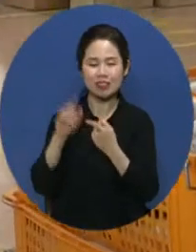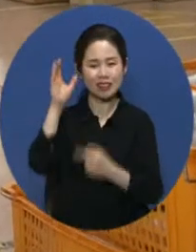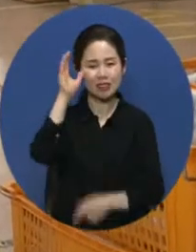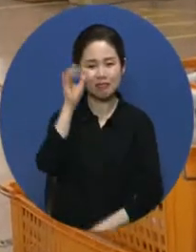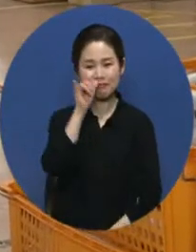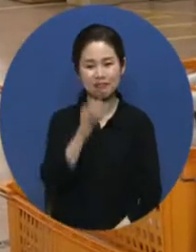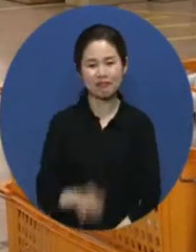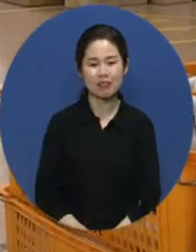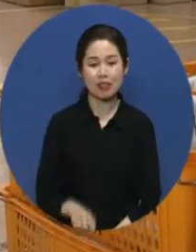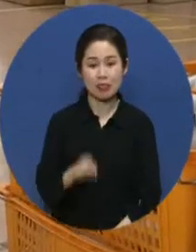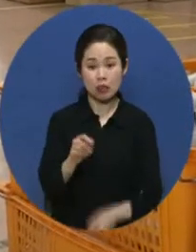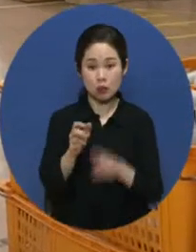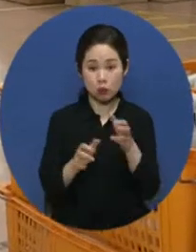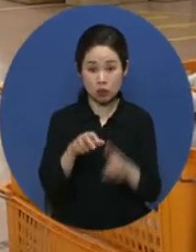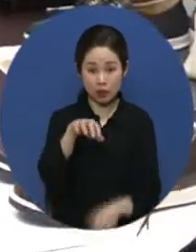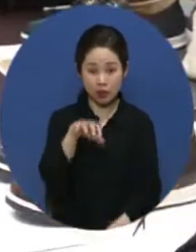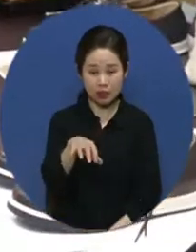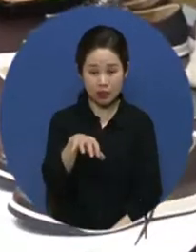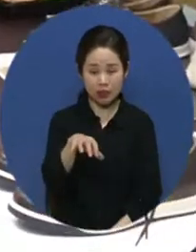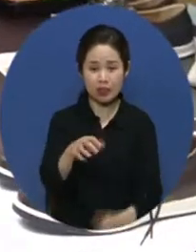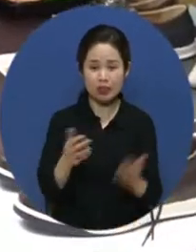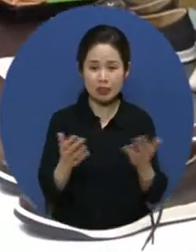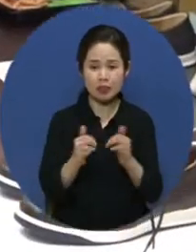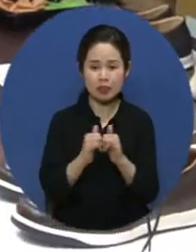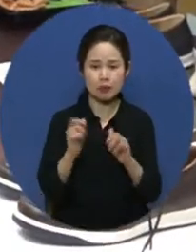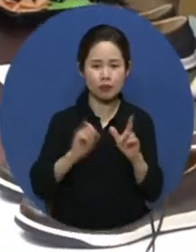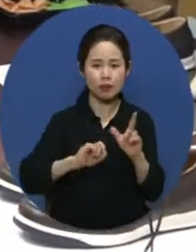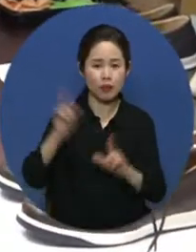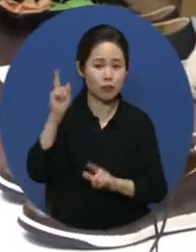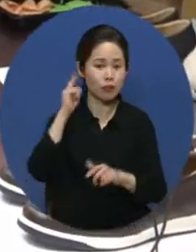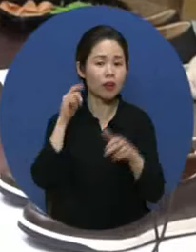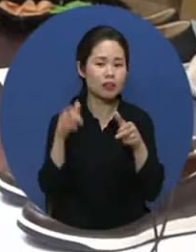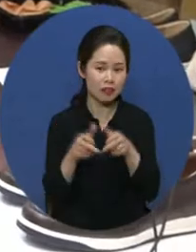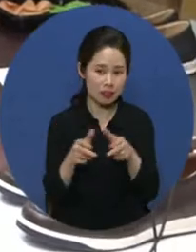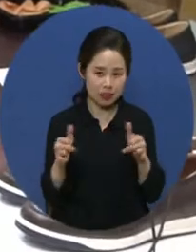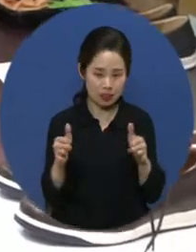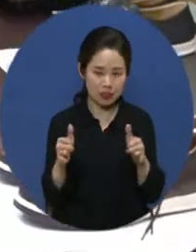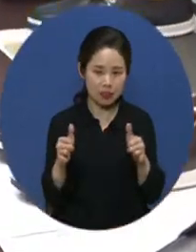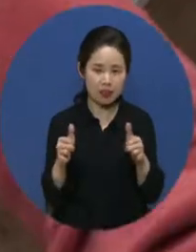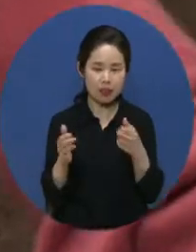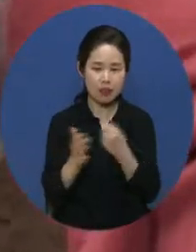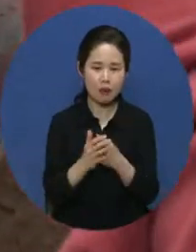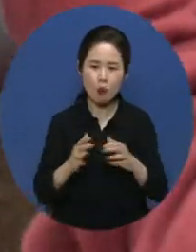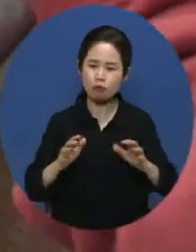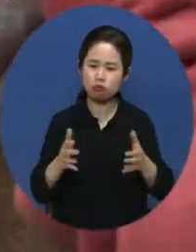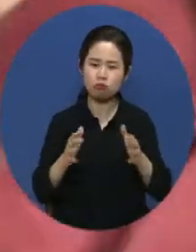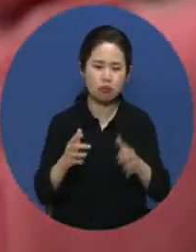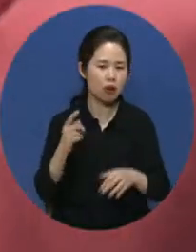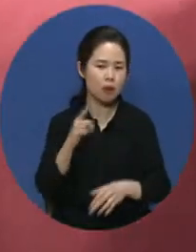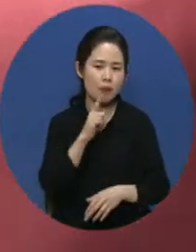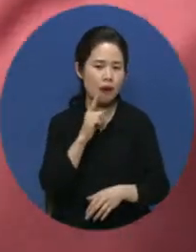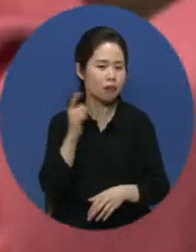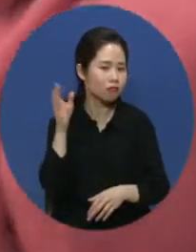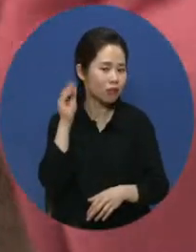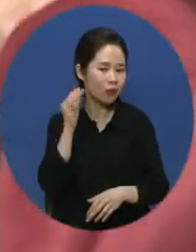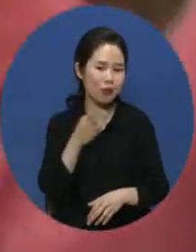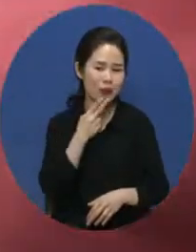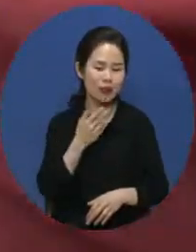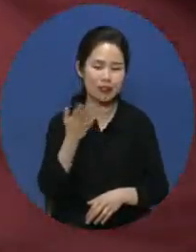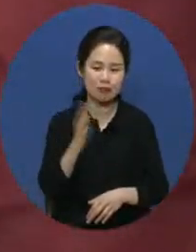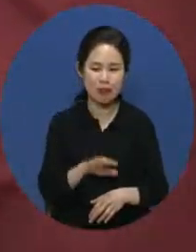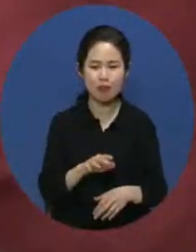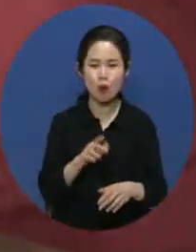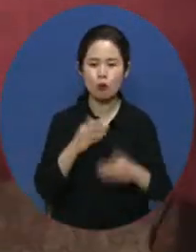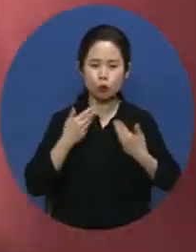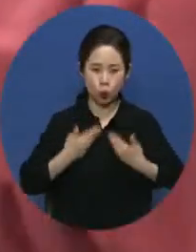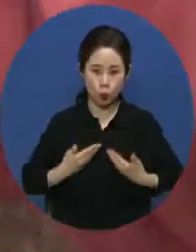아지오의 작업장은 대부분 청각장애인이라 큰 말소리는 들리지 않지만 그 어느 곳보다 뜨겁고